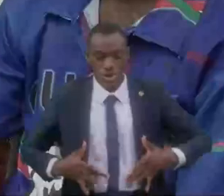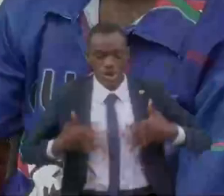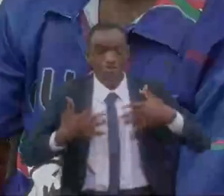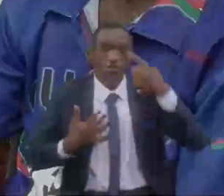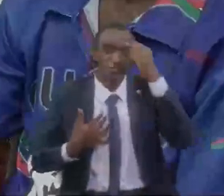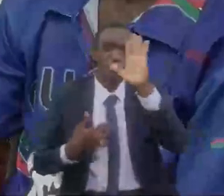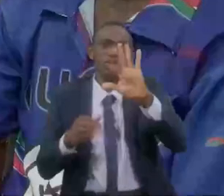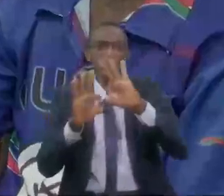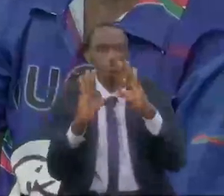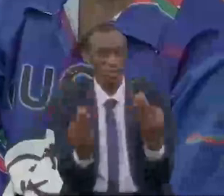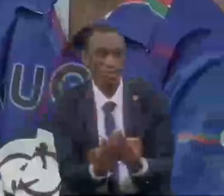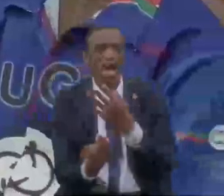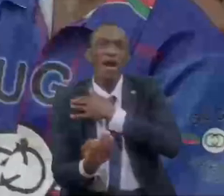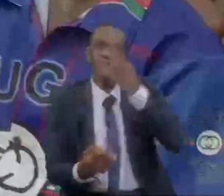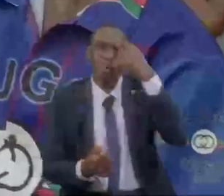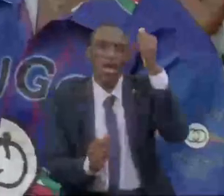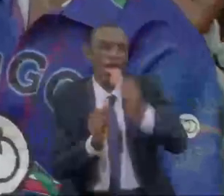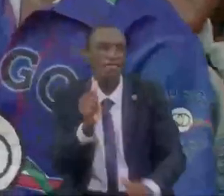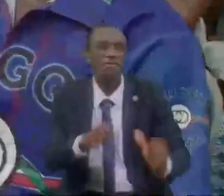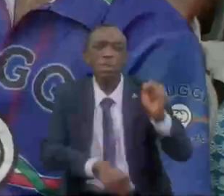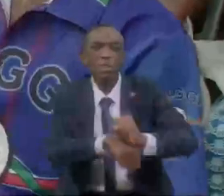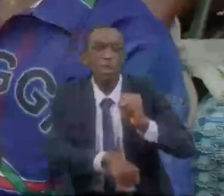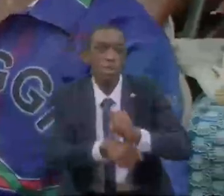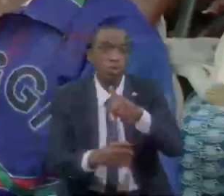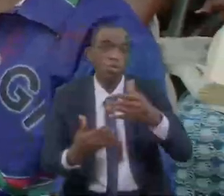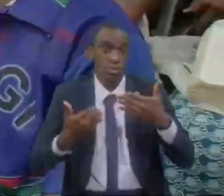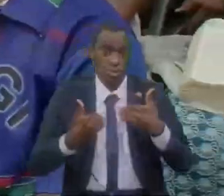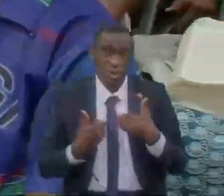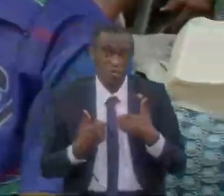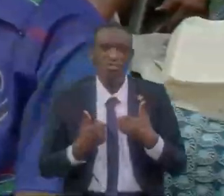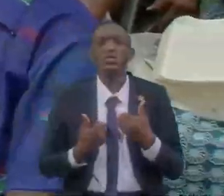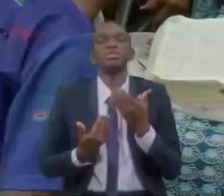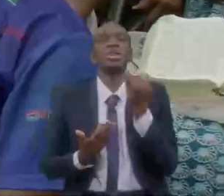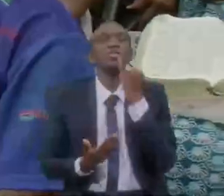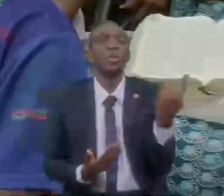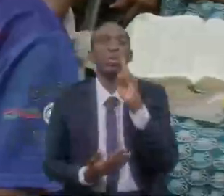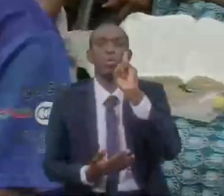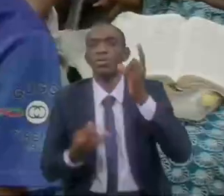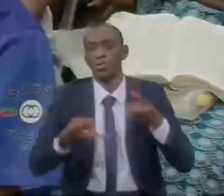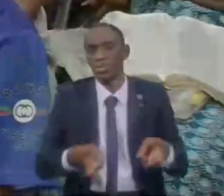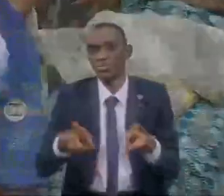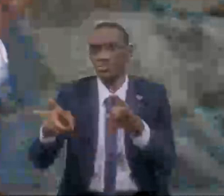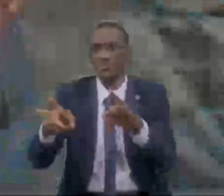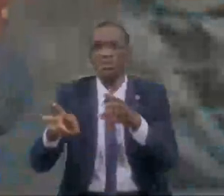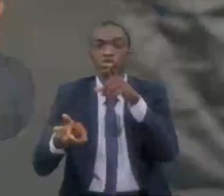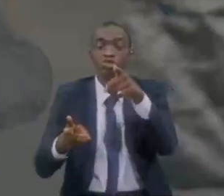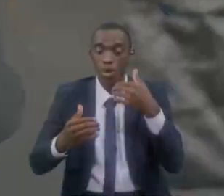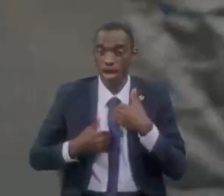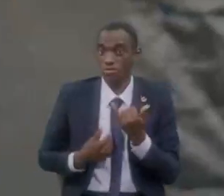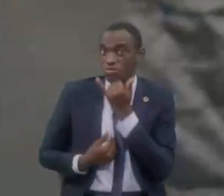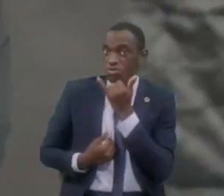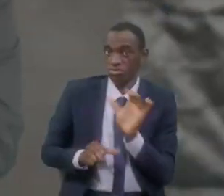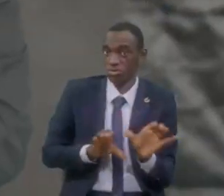famille, et pour tous tes efforts, il y a un seul chemin, il y a un seul moyen. Tu as mal